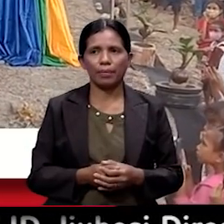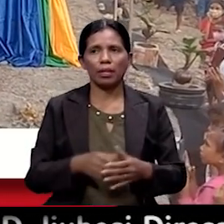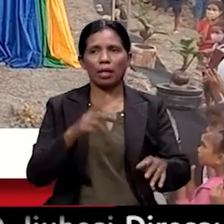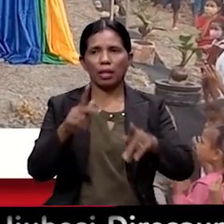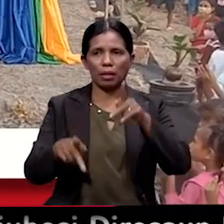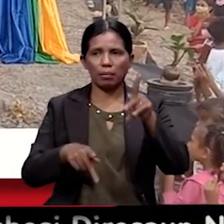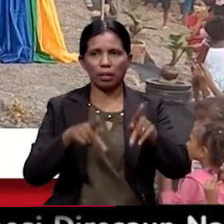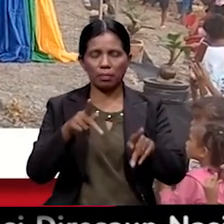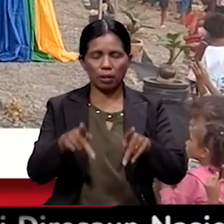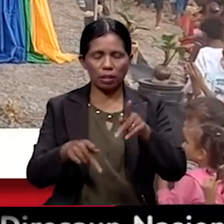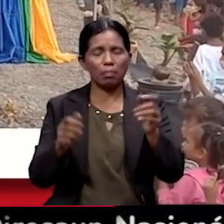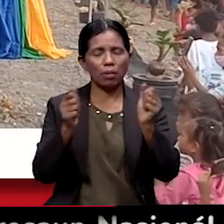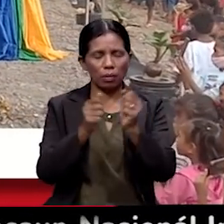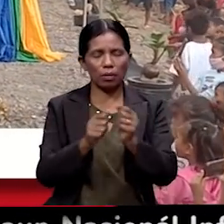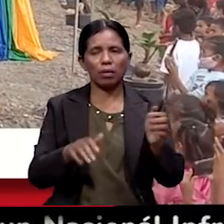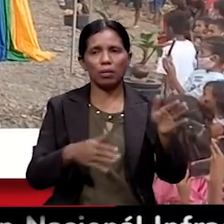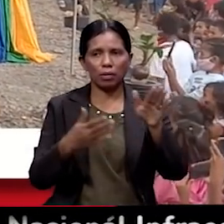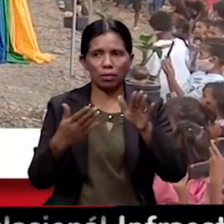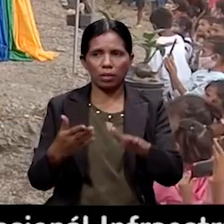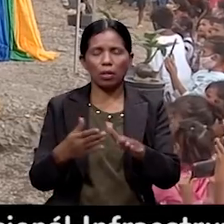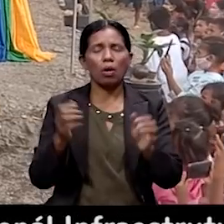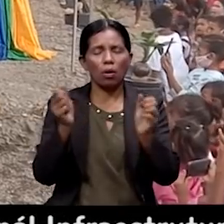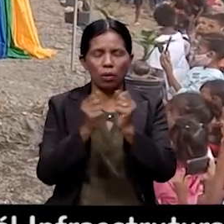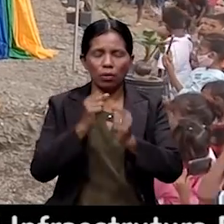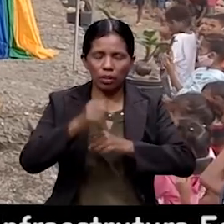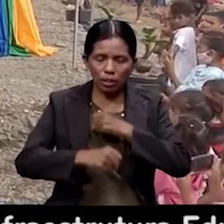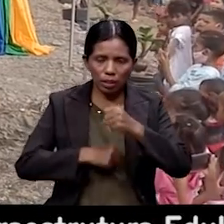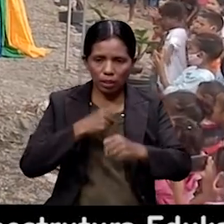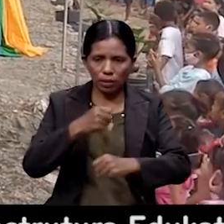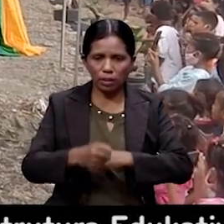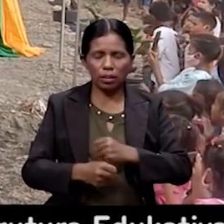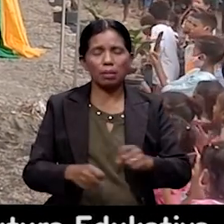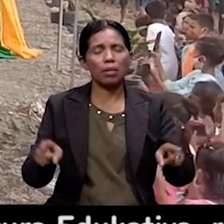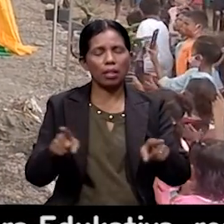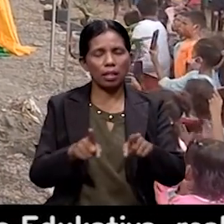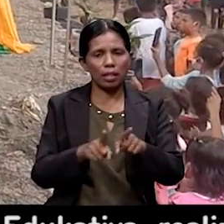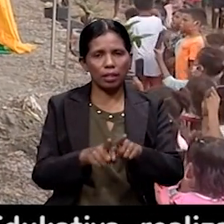di ambate ne. Ho di eterus ne. Ne mage eroi.